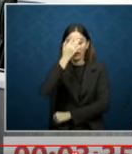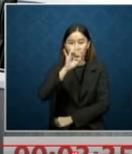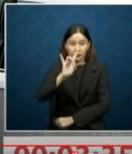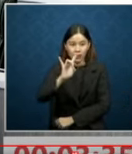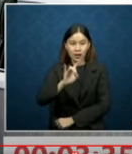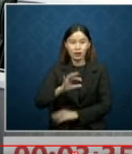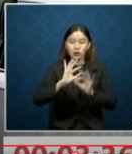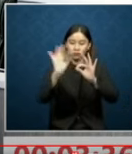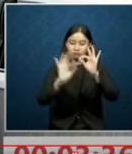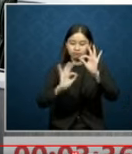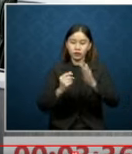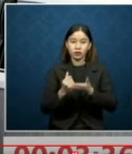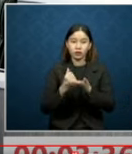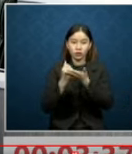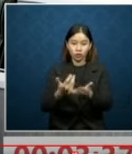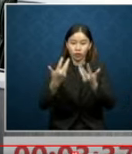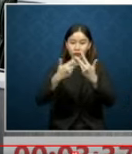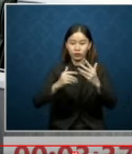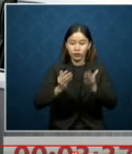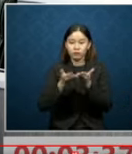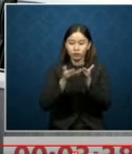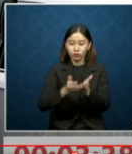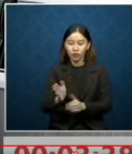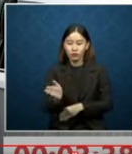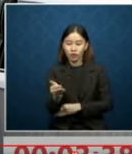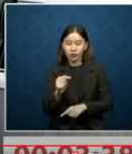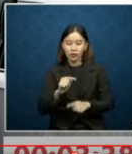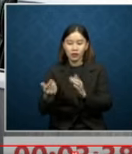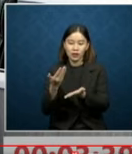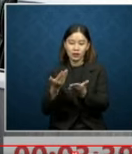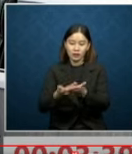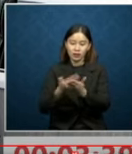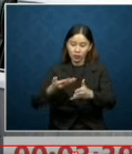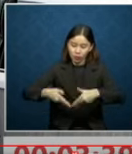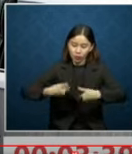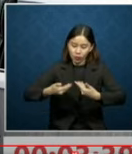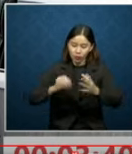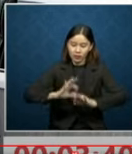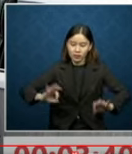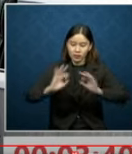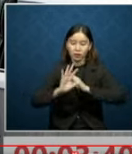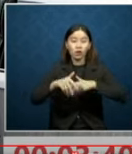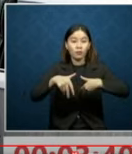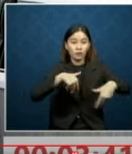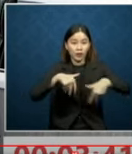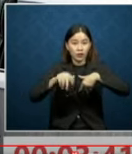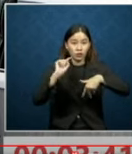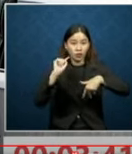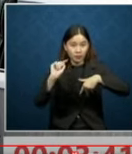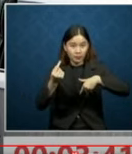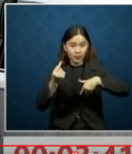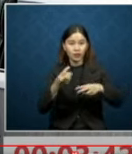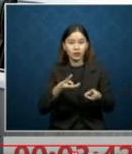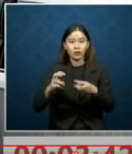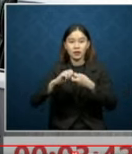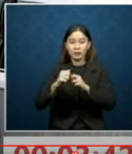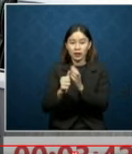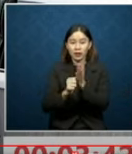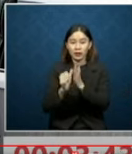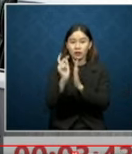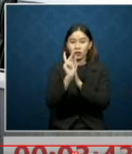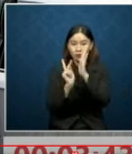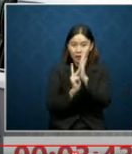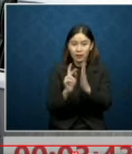บอกว่าจะฟื้นฟูอุตสาหกรรมประมงให้กลับมาเป็นแหล่งรายได้ที่สำคัญของประชาชนอีกครั้งหนึ่งด้วยการแก้ไขกฎหมาย